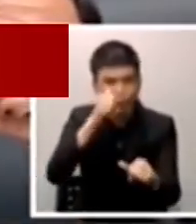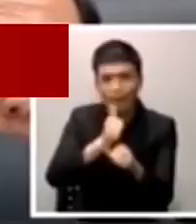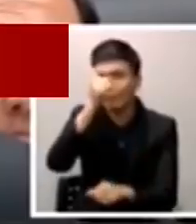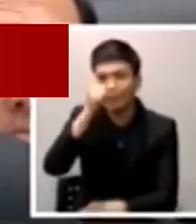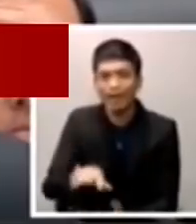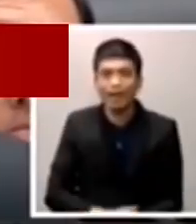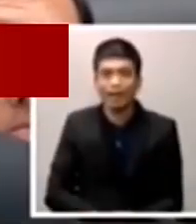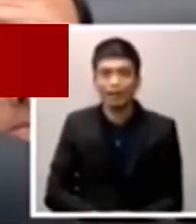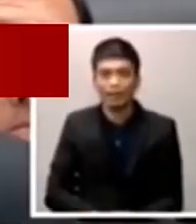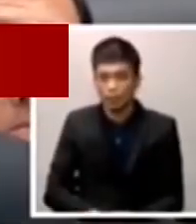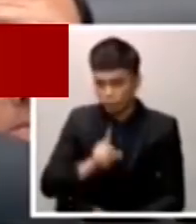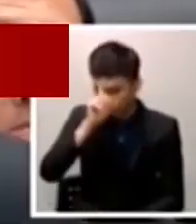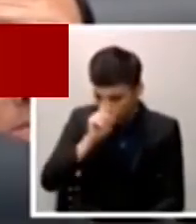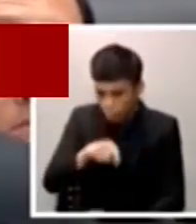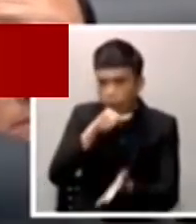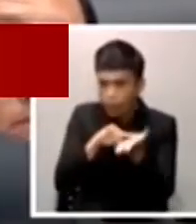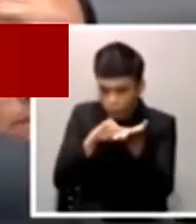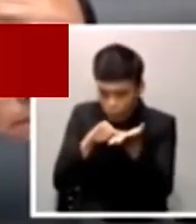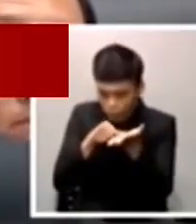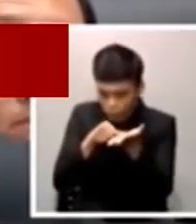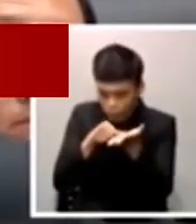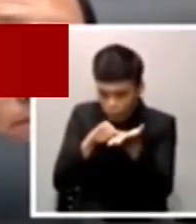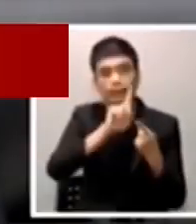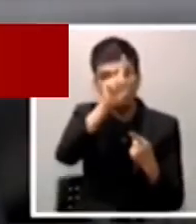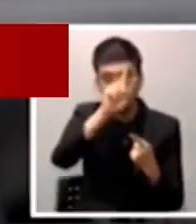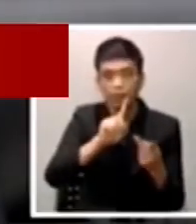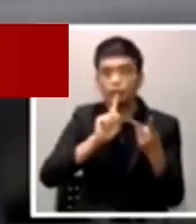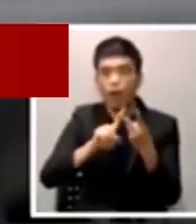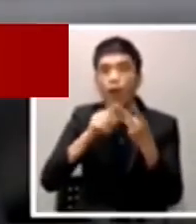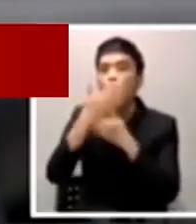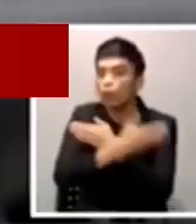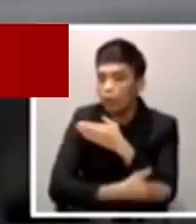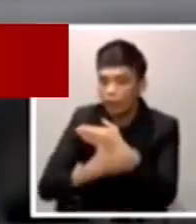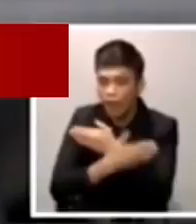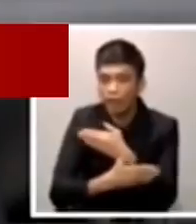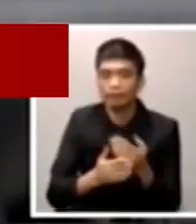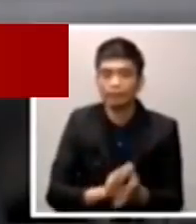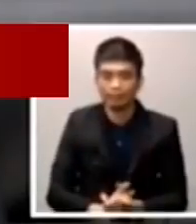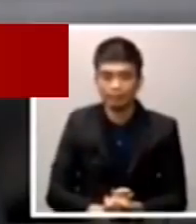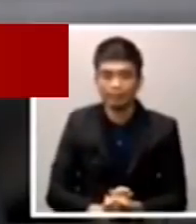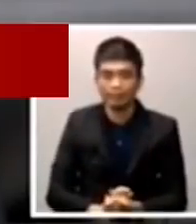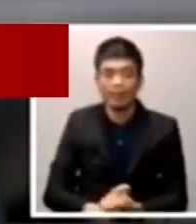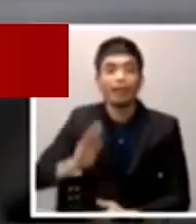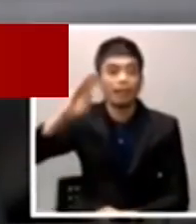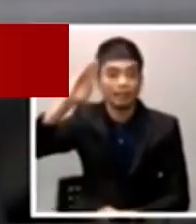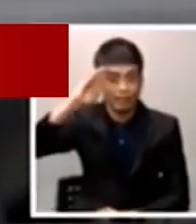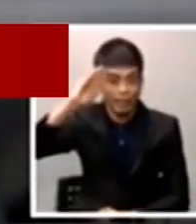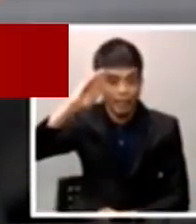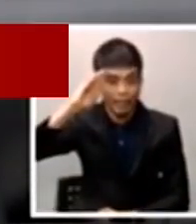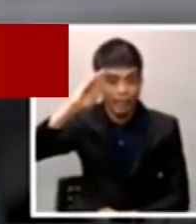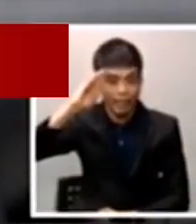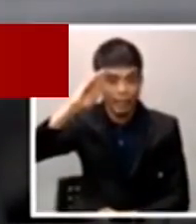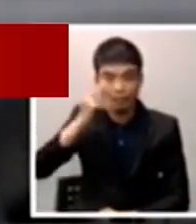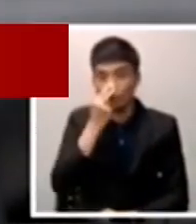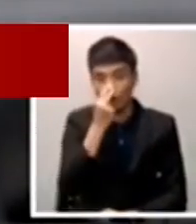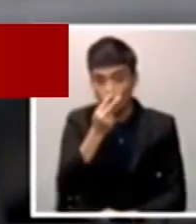ที่จะต้องปฏิรูปเช่นเดียวกันครับท่านประธานแล้วก็ในส่วนของกองทัพเนี่ยไม่ต้องดูไ